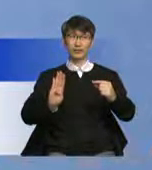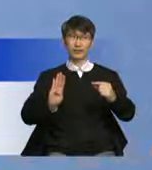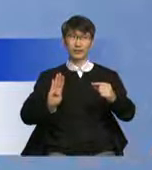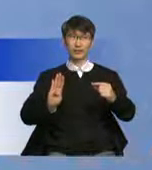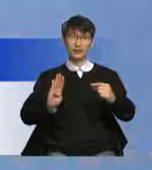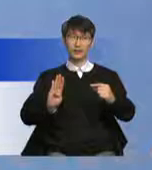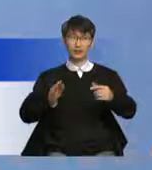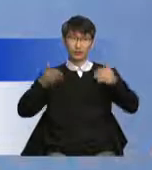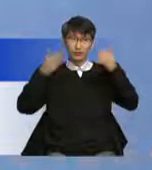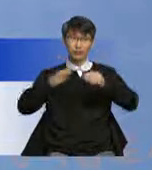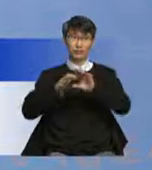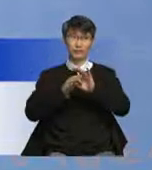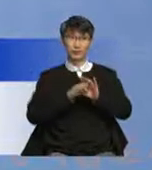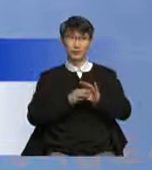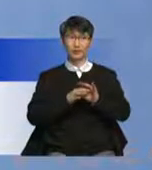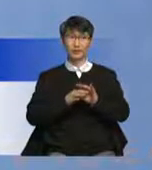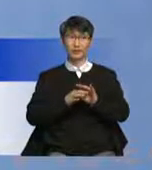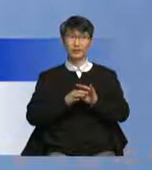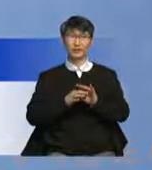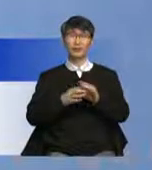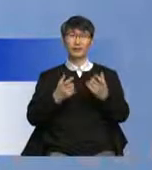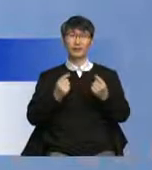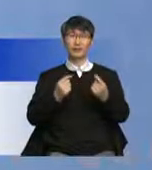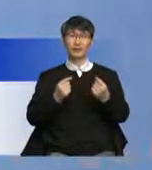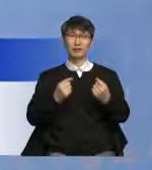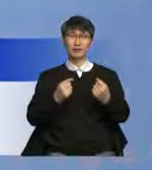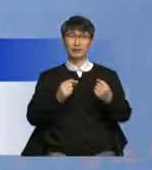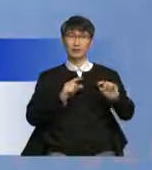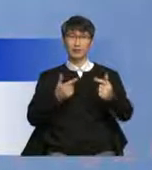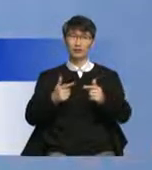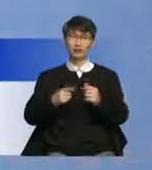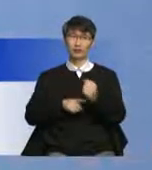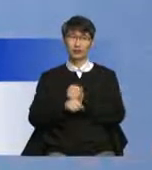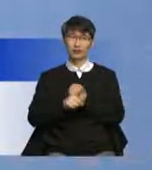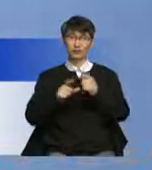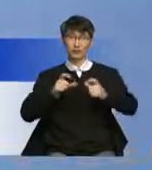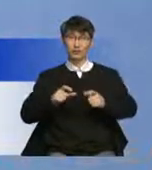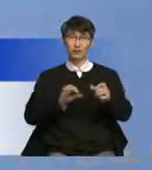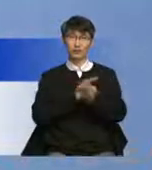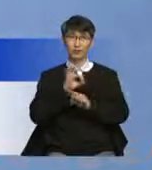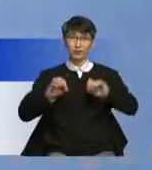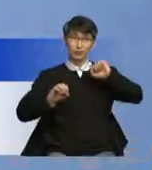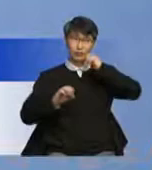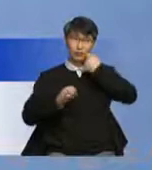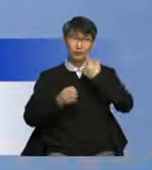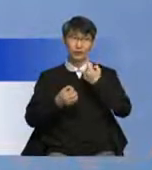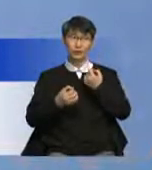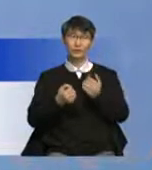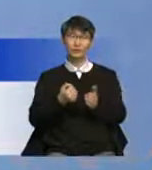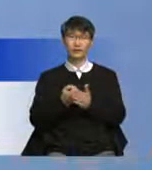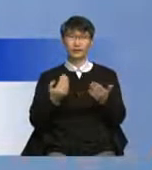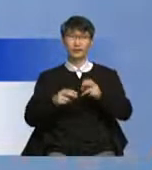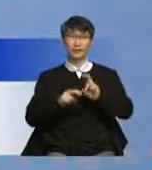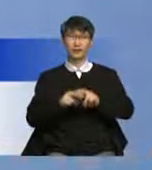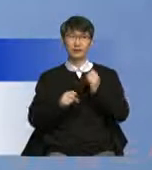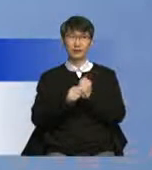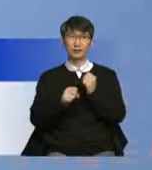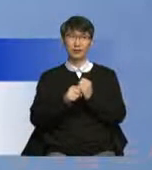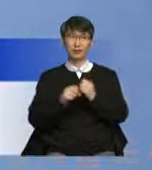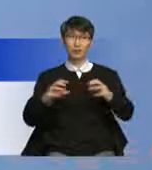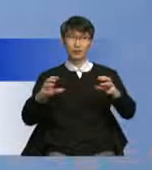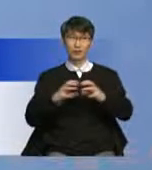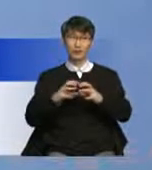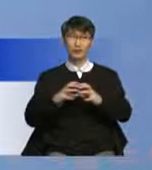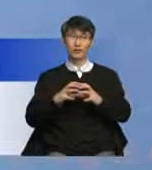GNB에 몰두를 하면서 이런저런 이유로 지역경제가 어려워져서 일자리